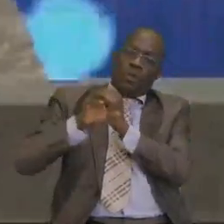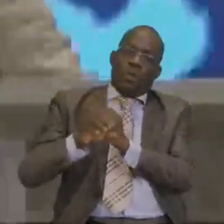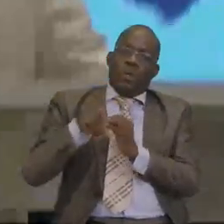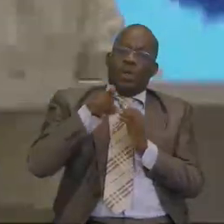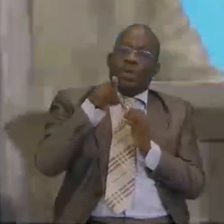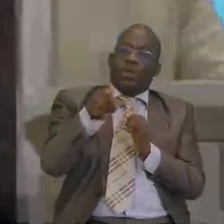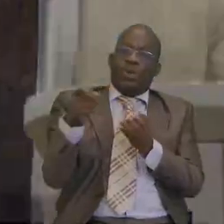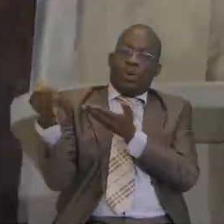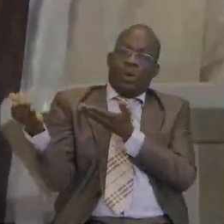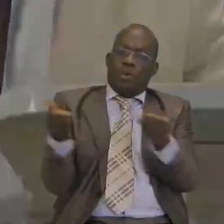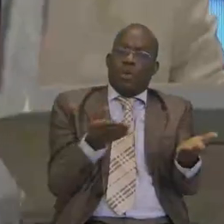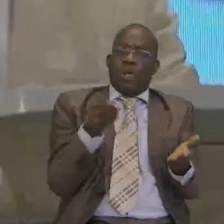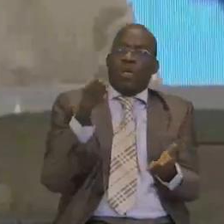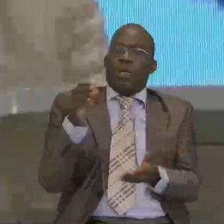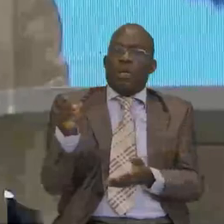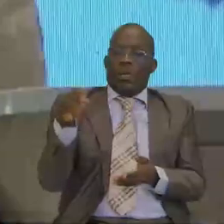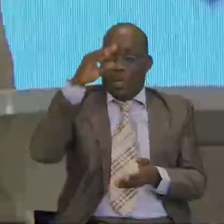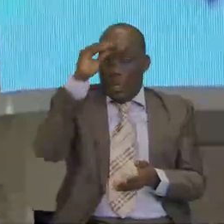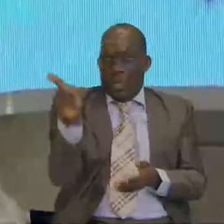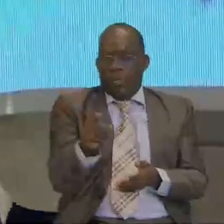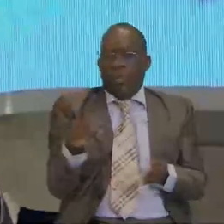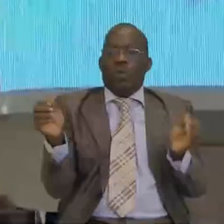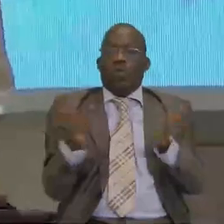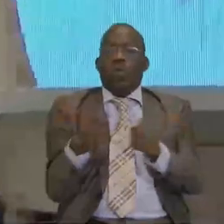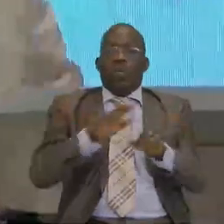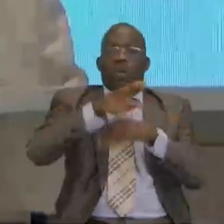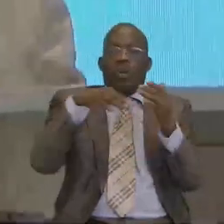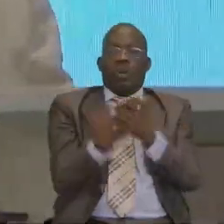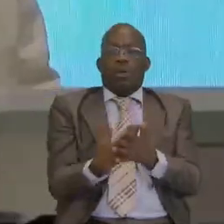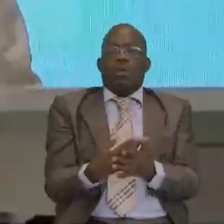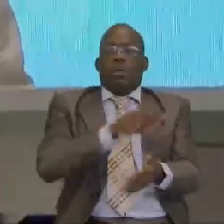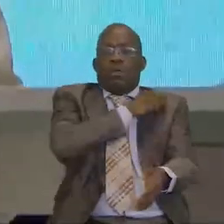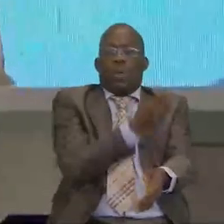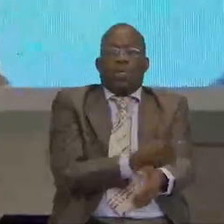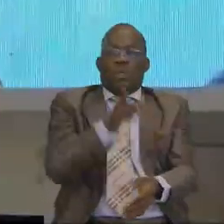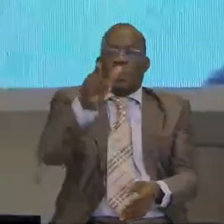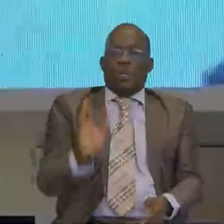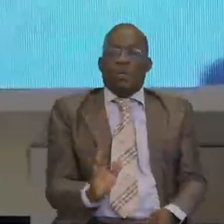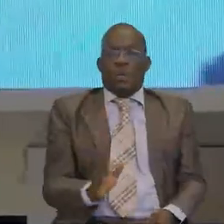ramènes et tu l'unis, tu le réconcilies au Dieu Tout-Puissant.